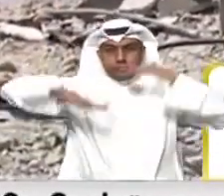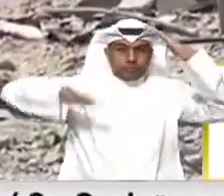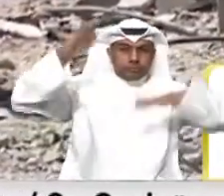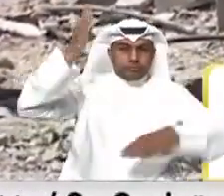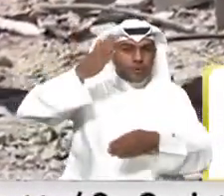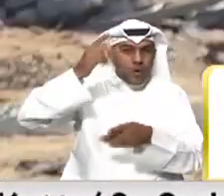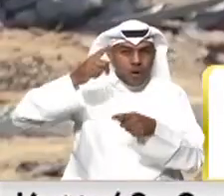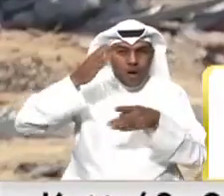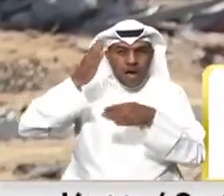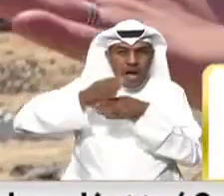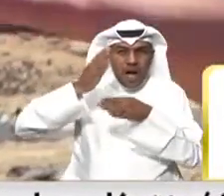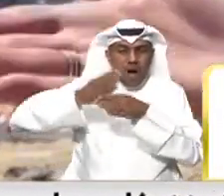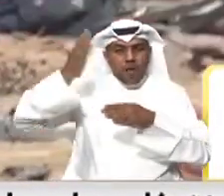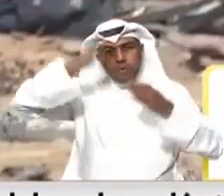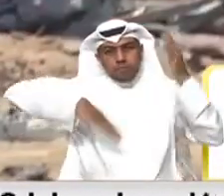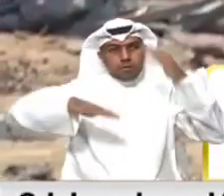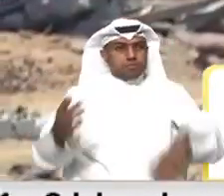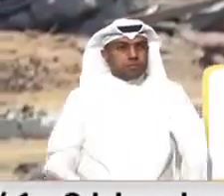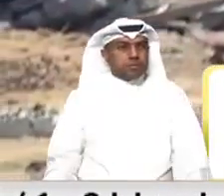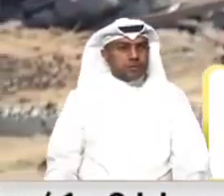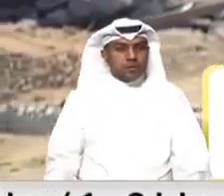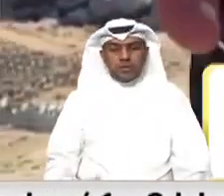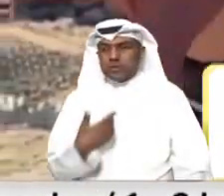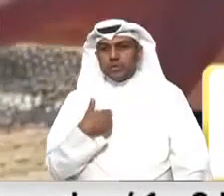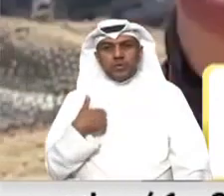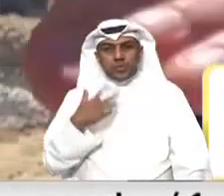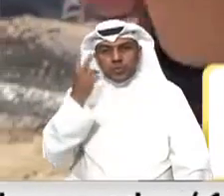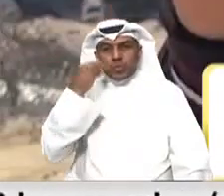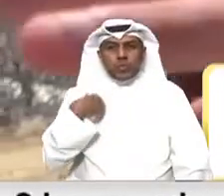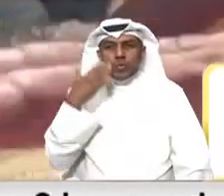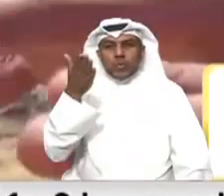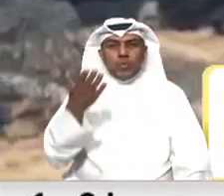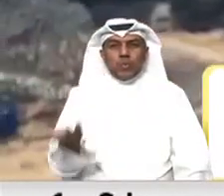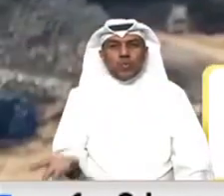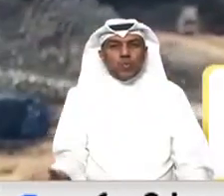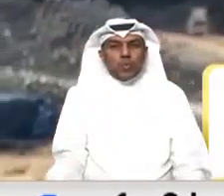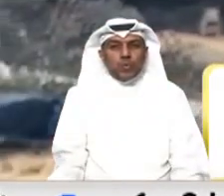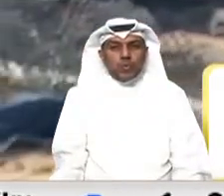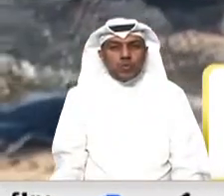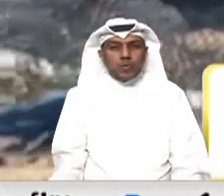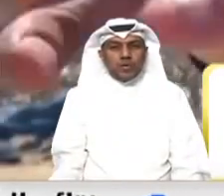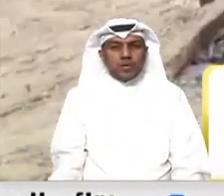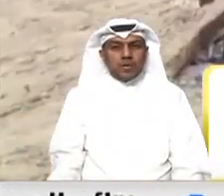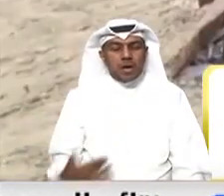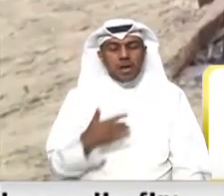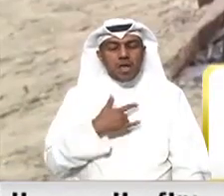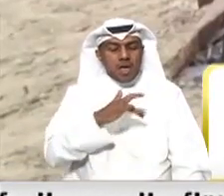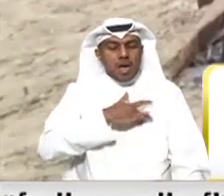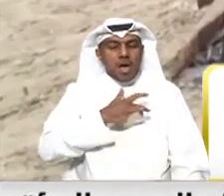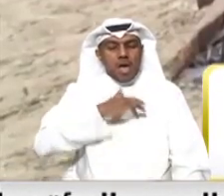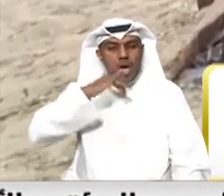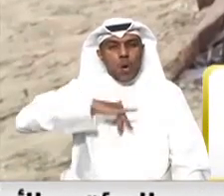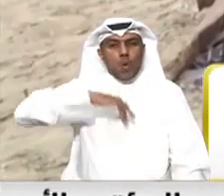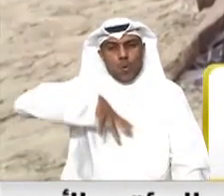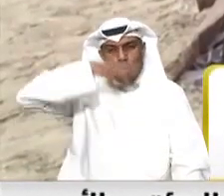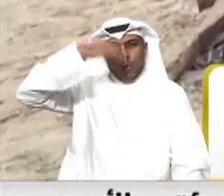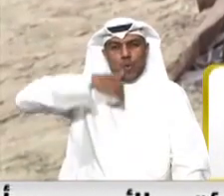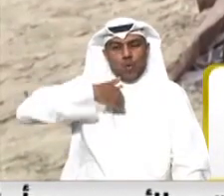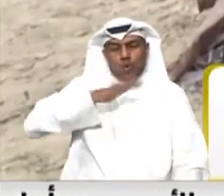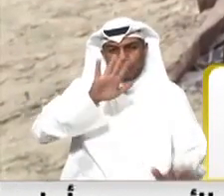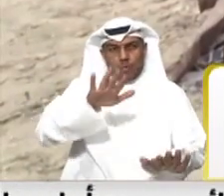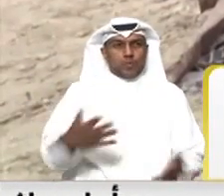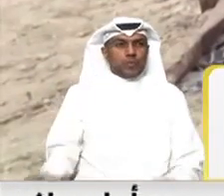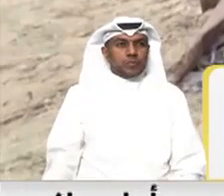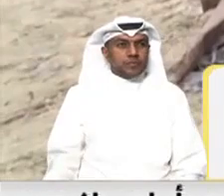والحطام باشتياق يا عم الروح هنا الروح هنا الروح هنا بس الجسد ب لكن الروح هنا تقريبا حين خانيونس هي عباره